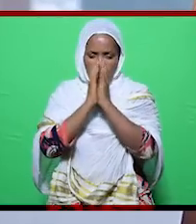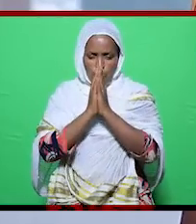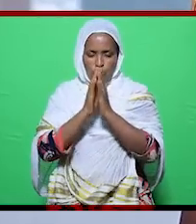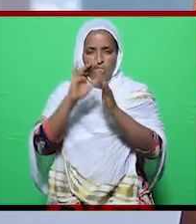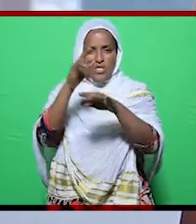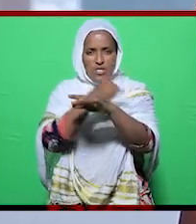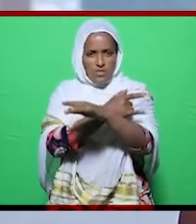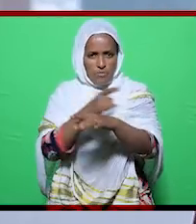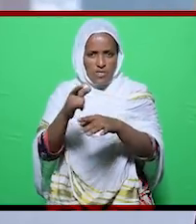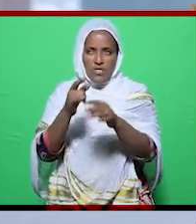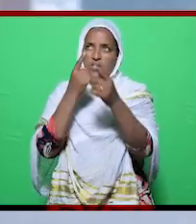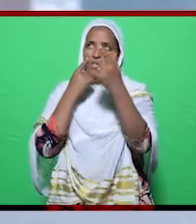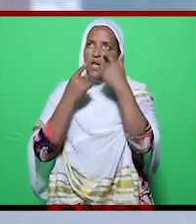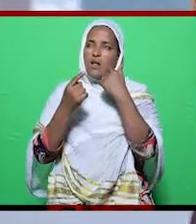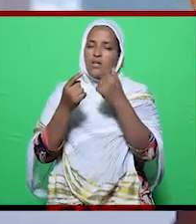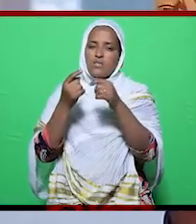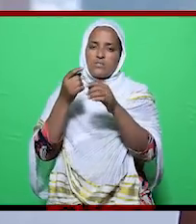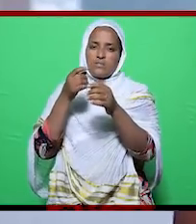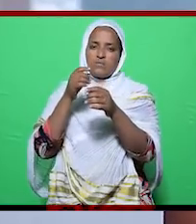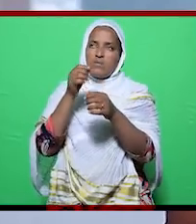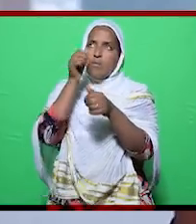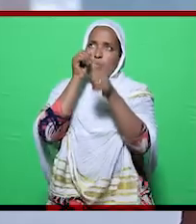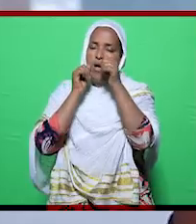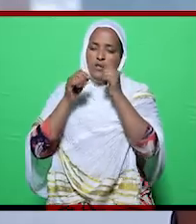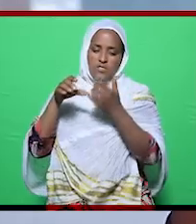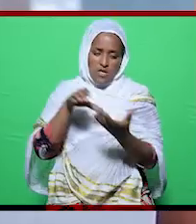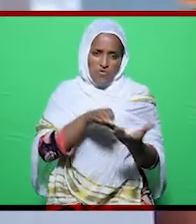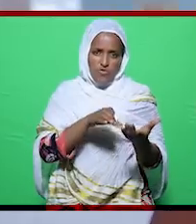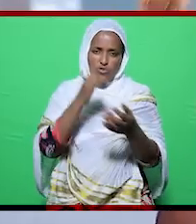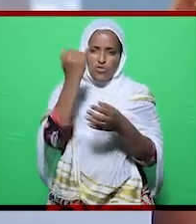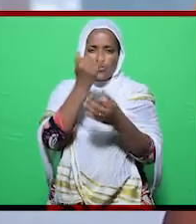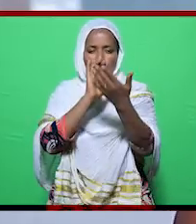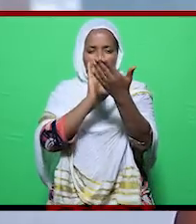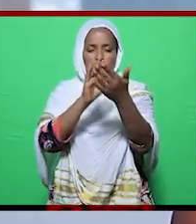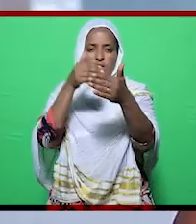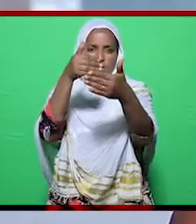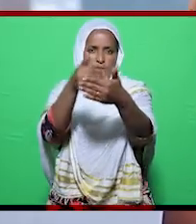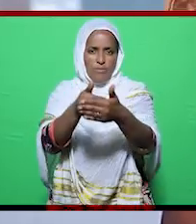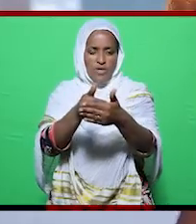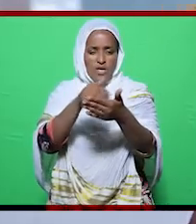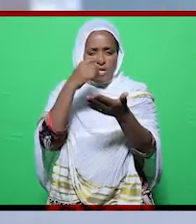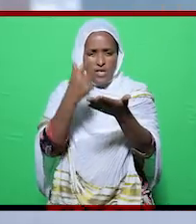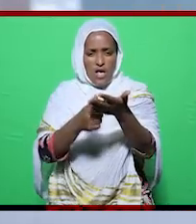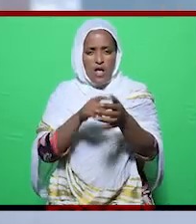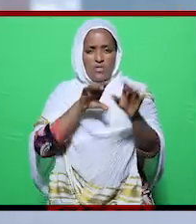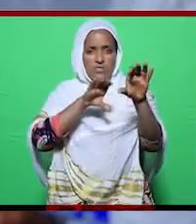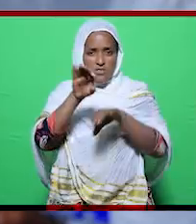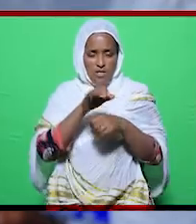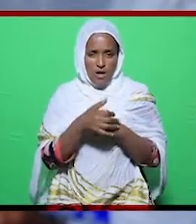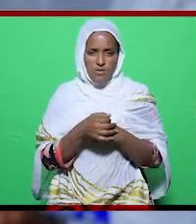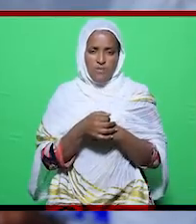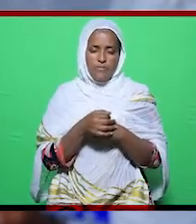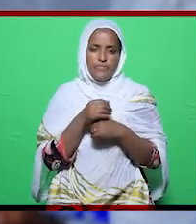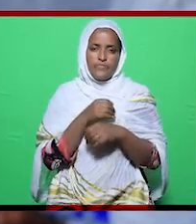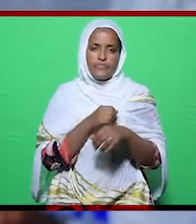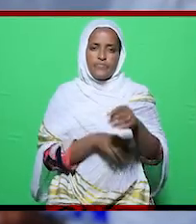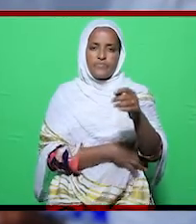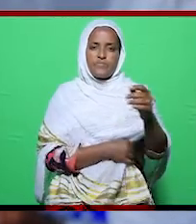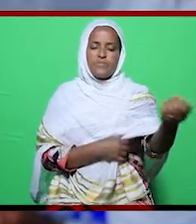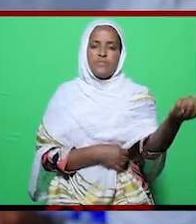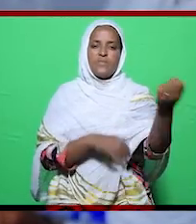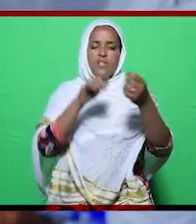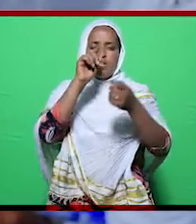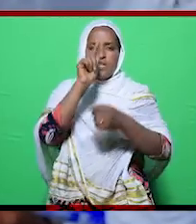ናቸው። አምልኮተ እግዚአብሔር ነው፣ ከእግዚአብሔር ጋር የምንገናኝባቸው ናቸው። ከእግዚአብሔር ጋር የምንገናኝበት እየጸለይን